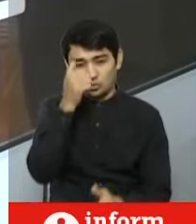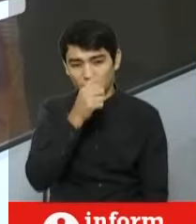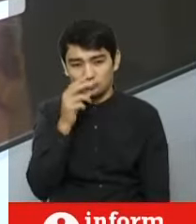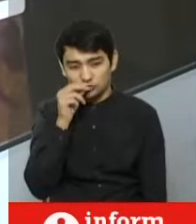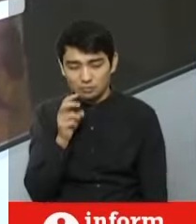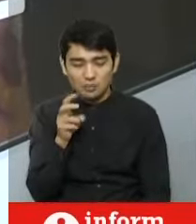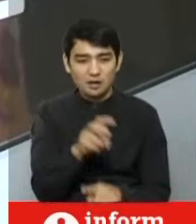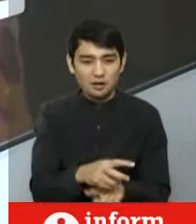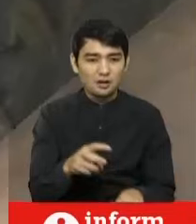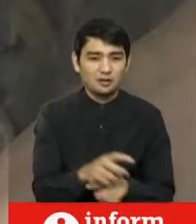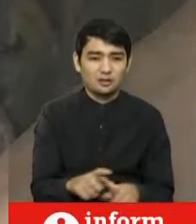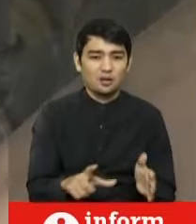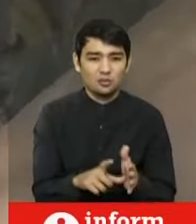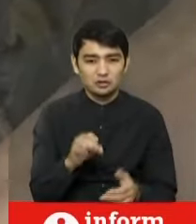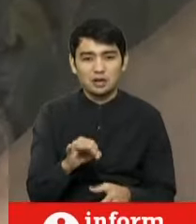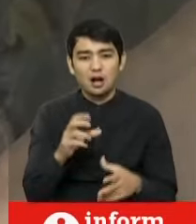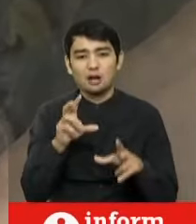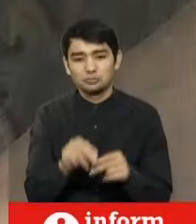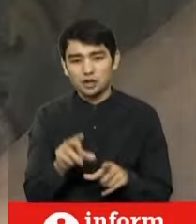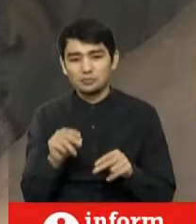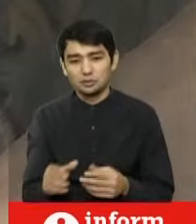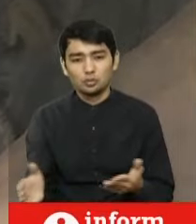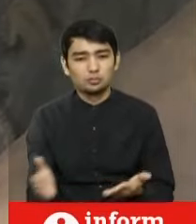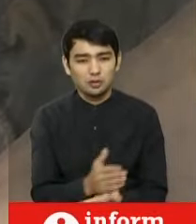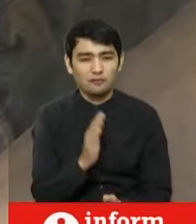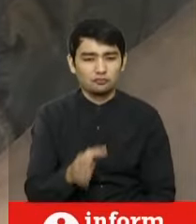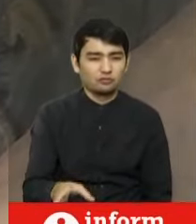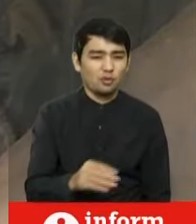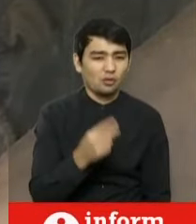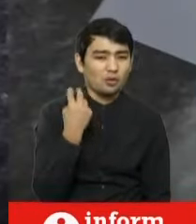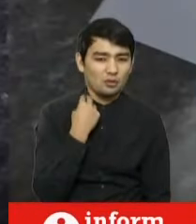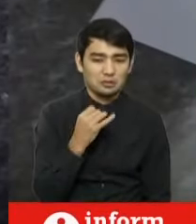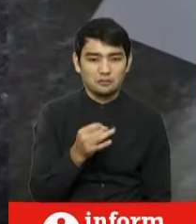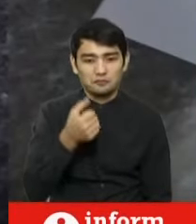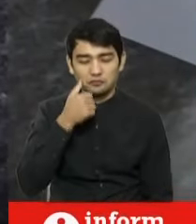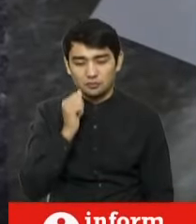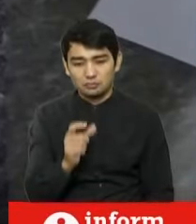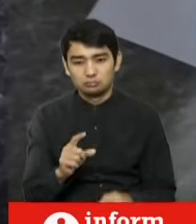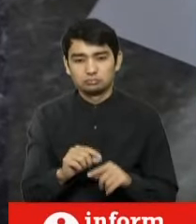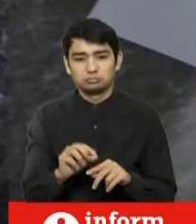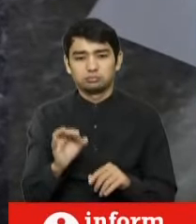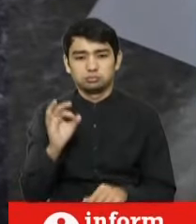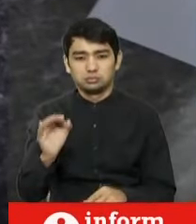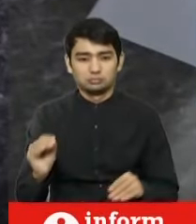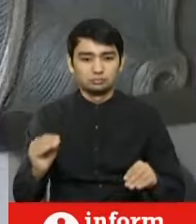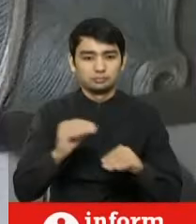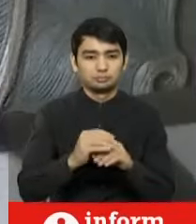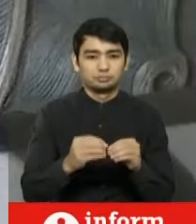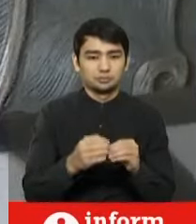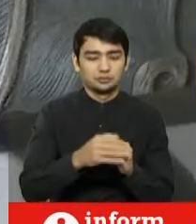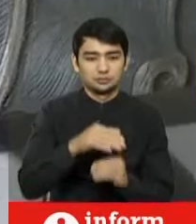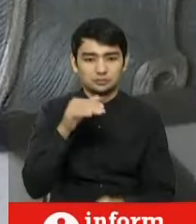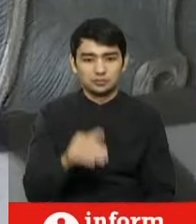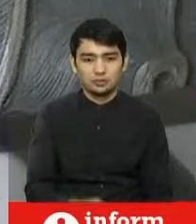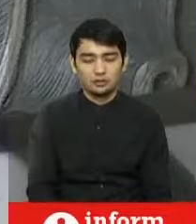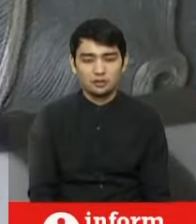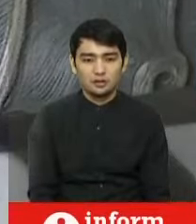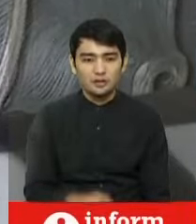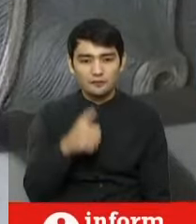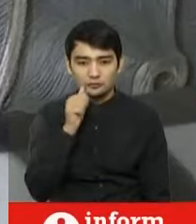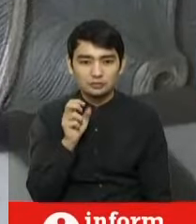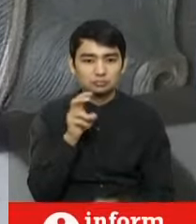разбираться в налоговую. Каждый раз ему обещали, что спишут все долги. Но вчера огорошили. Пени набежало уже 15 тысяч. Вчера пошел,